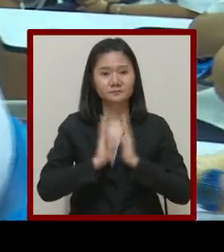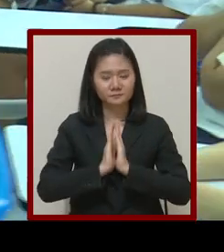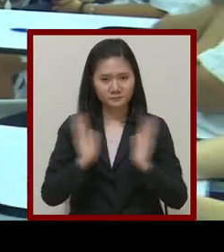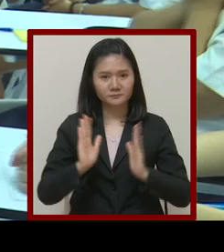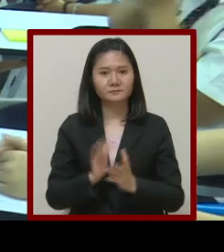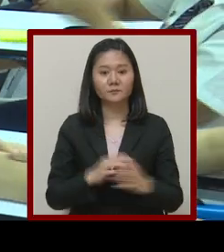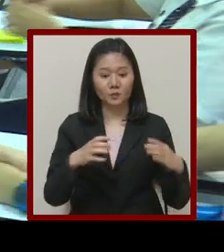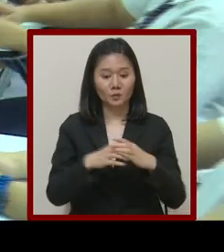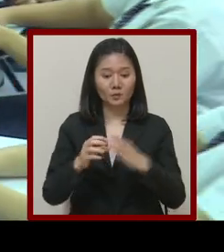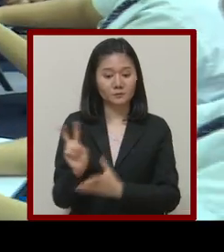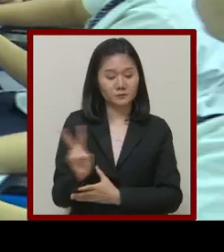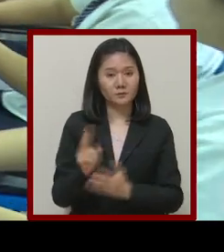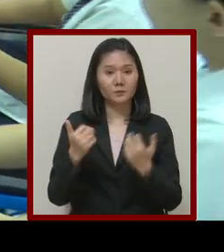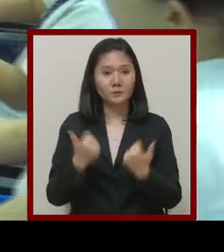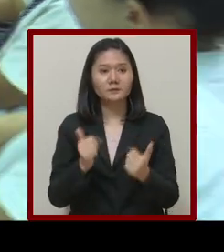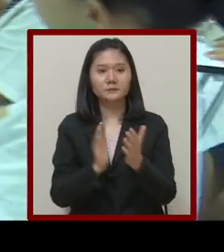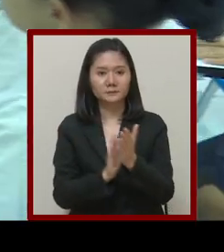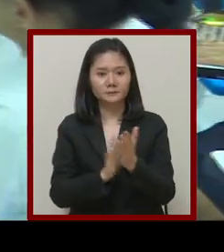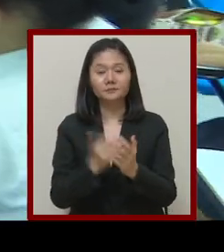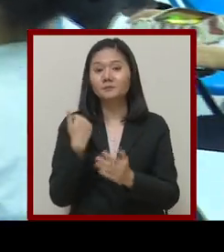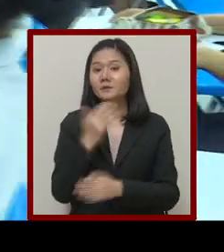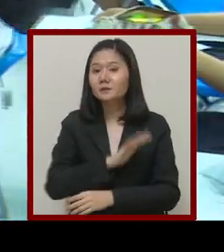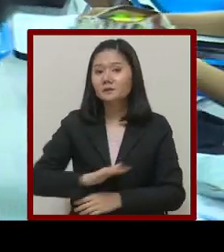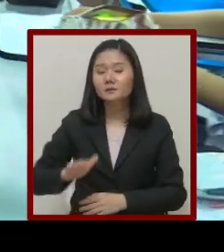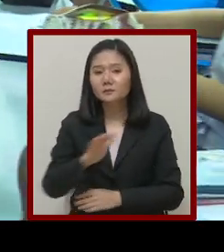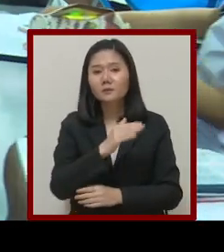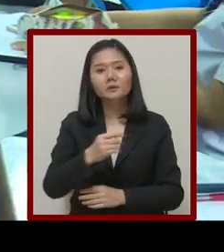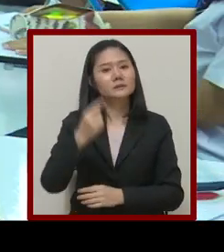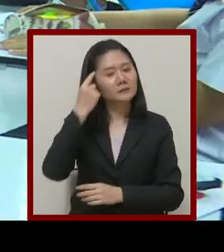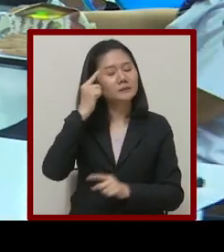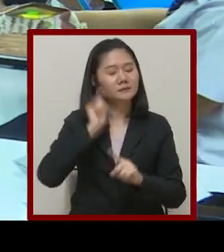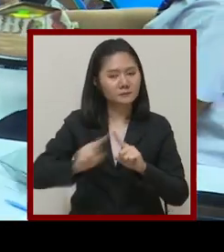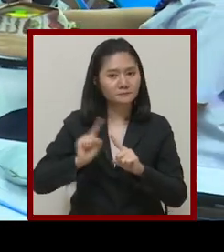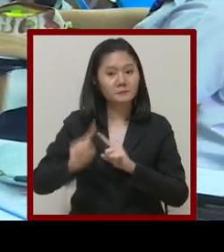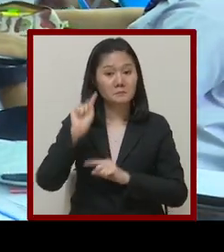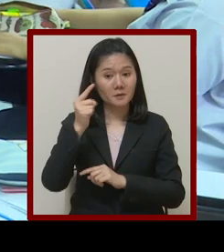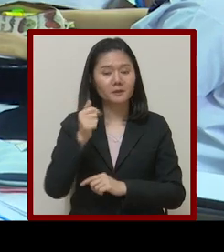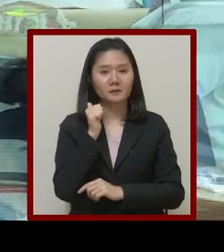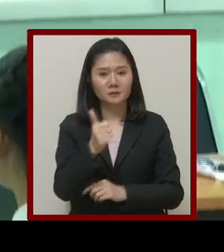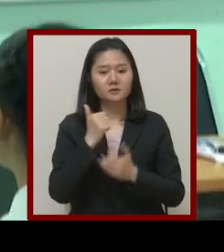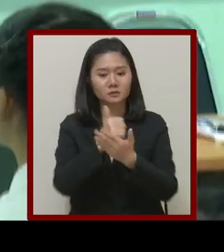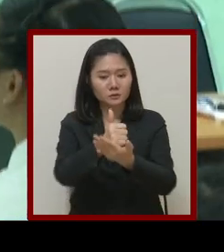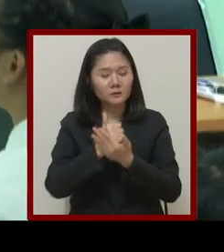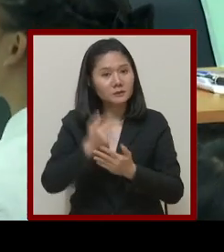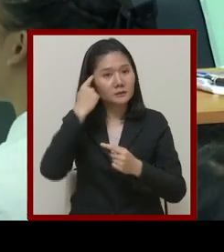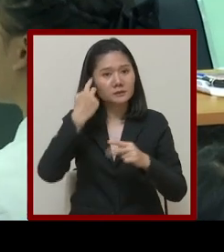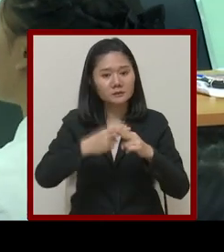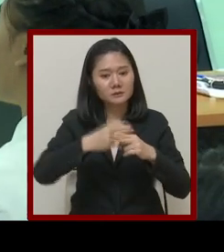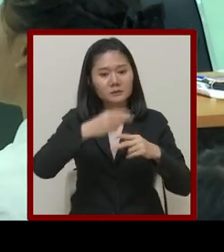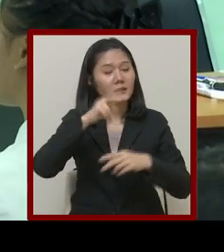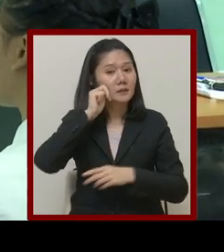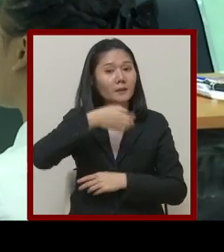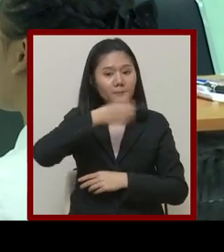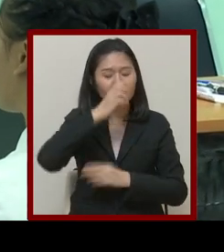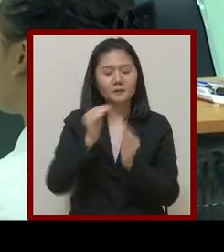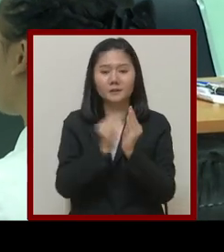ค่ะทั้งสองกลุ่มนะคะก็ขอชื่นชมว่าพวกเรามีความคิดที่สร้างสรรค์มากเลยจากการที่ช่วยคิดรายชื่อของเครื่องดื่ม